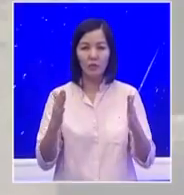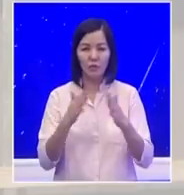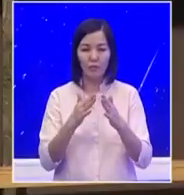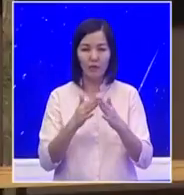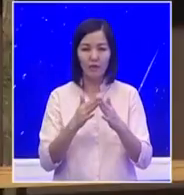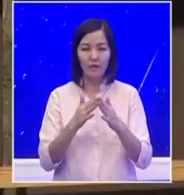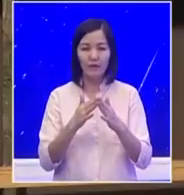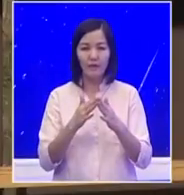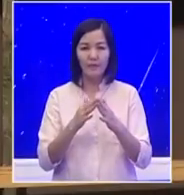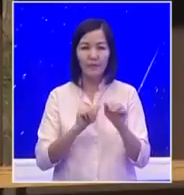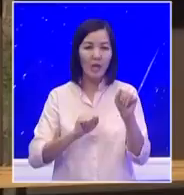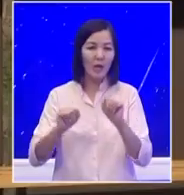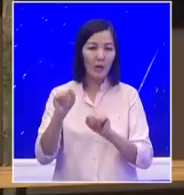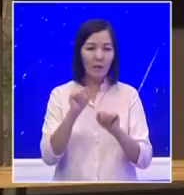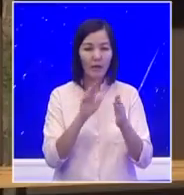каникулах. Обработка